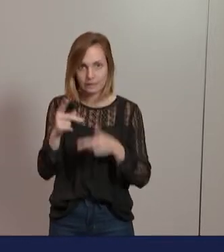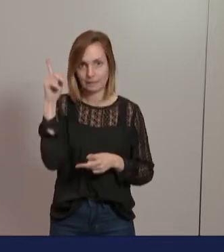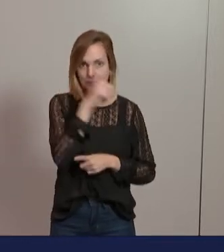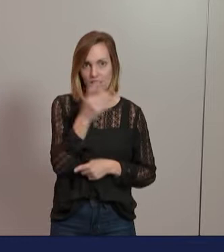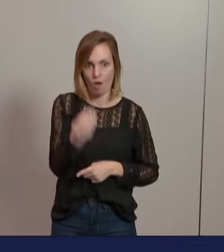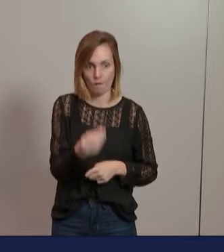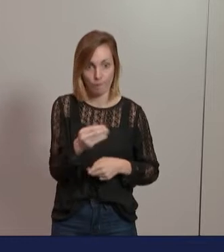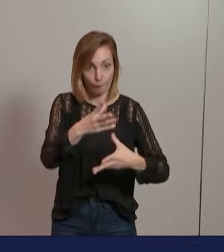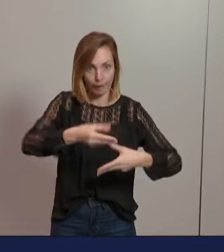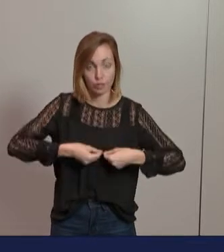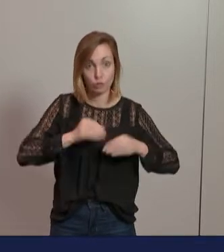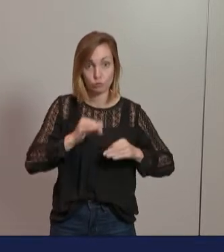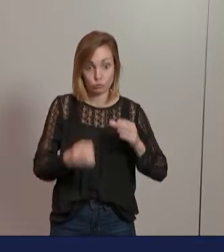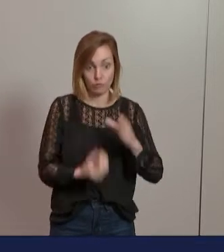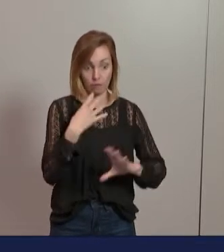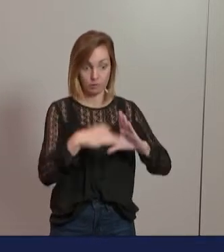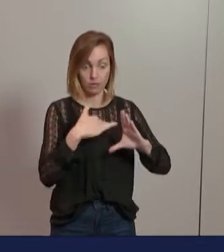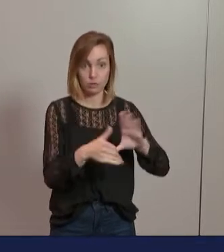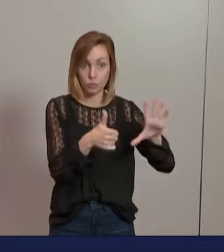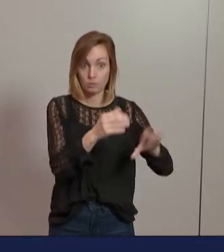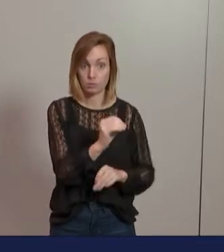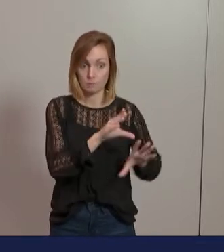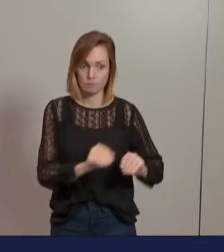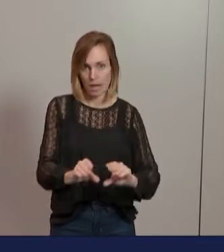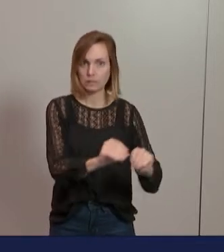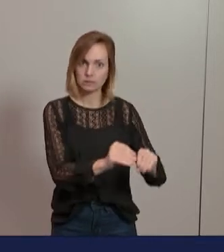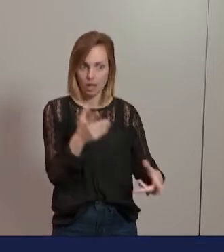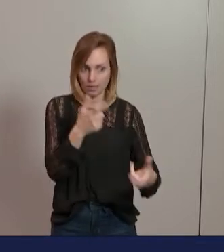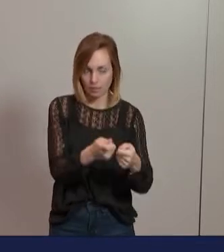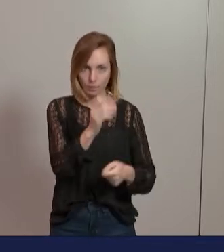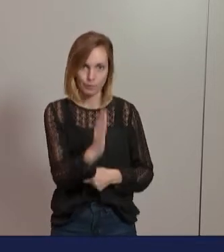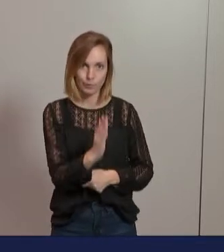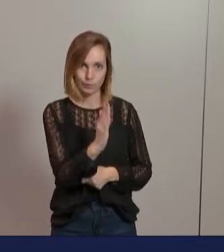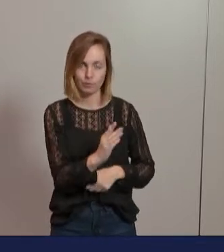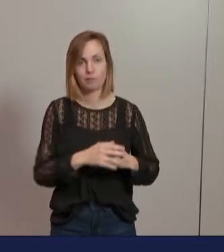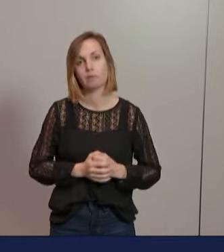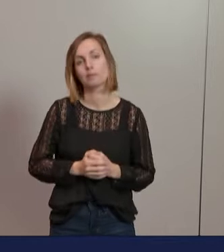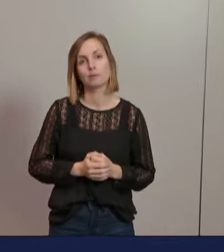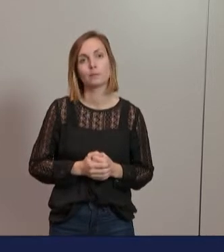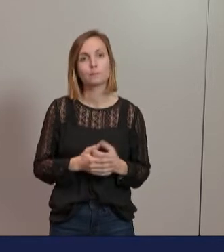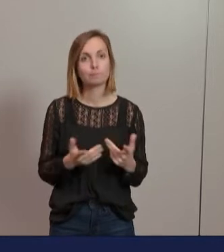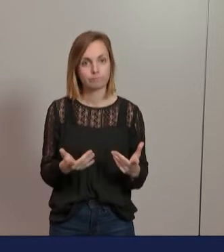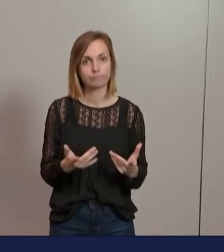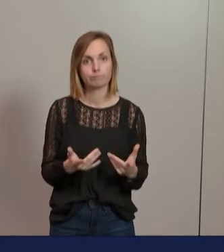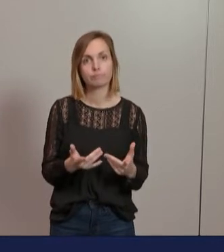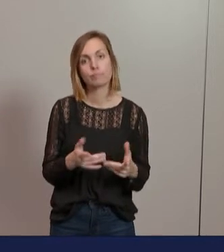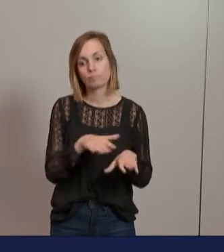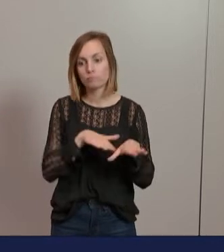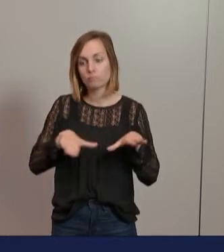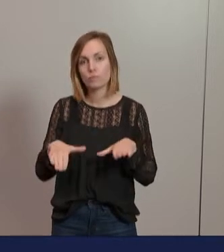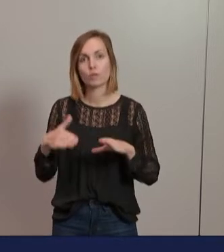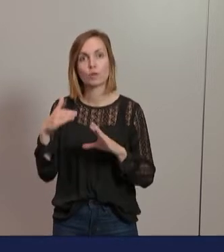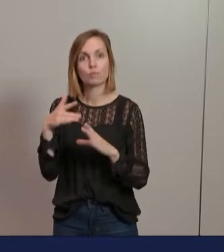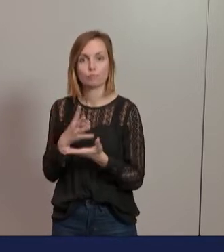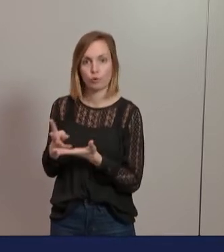équipement municipal de 60 places viendra répondre à cette problématique, tout en répondant à notre projet de renforcer la